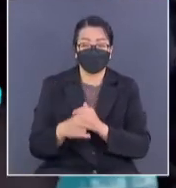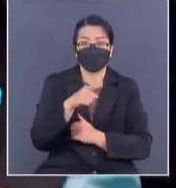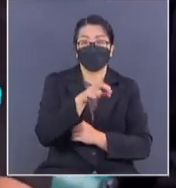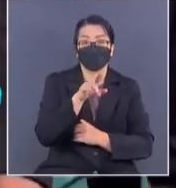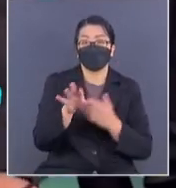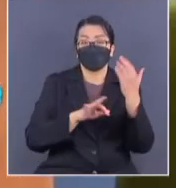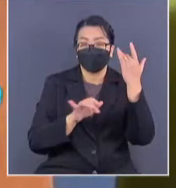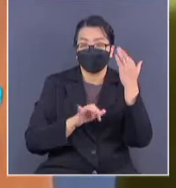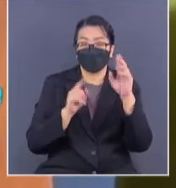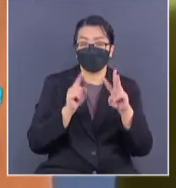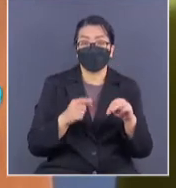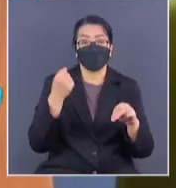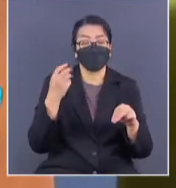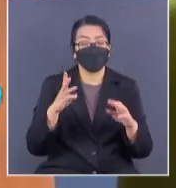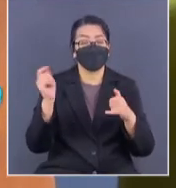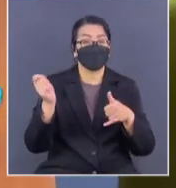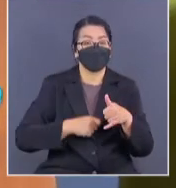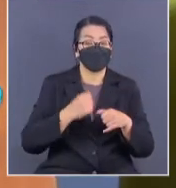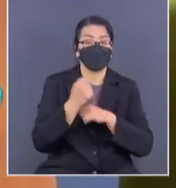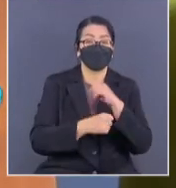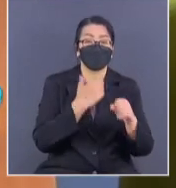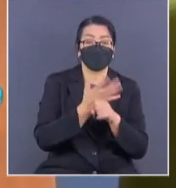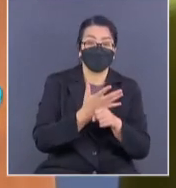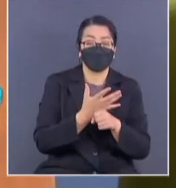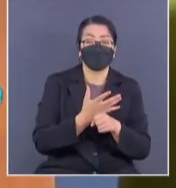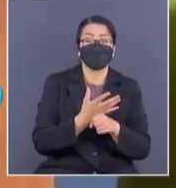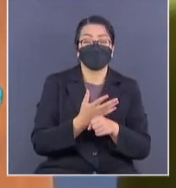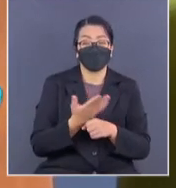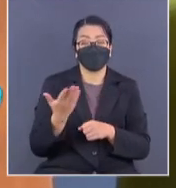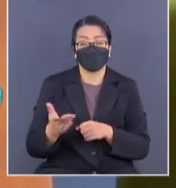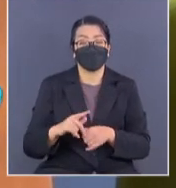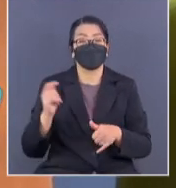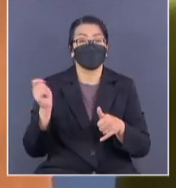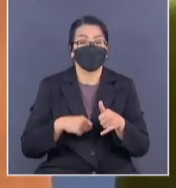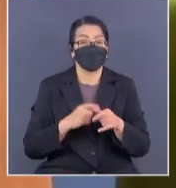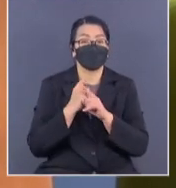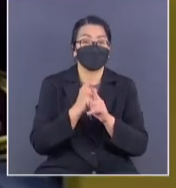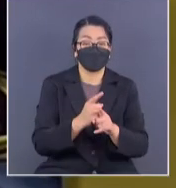คอมพิวเตอร์มาตรา 16หน้าตาโทษจำคุกคะปีนะคะเส้นทาง DSก็จะดำเนินการให้ถึงที่สุดค่ะ